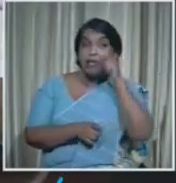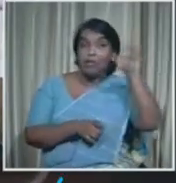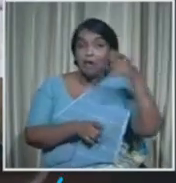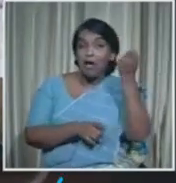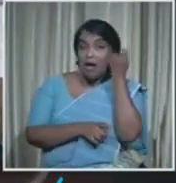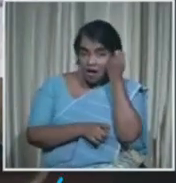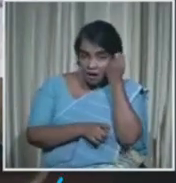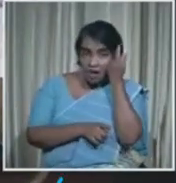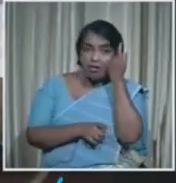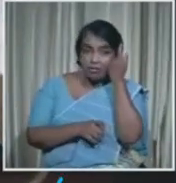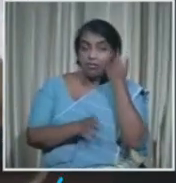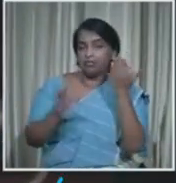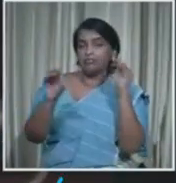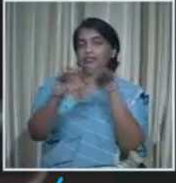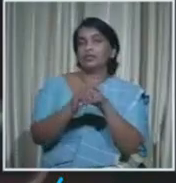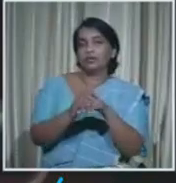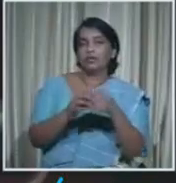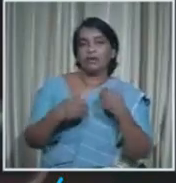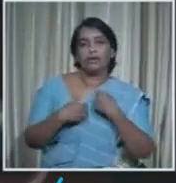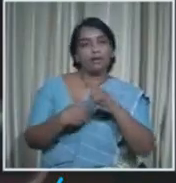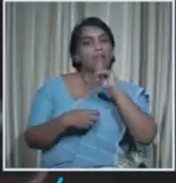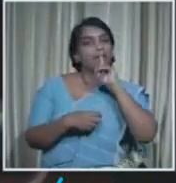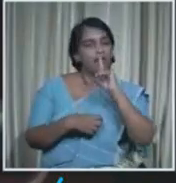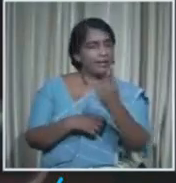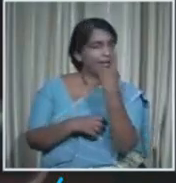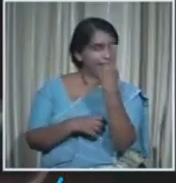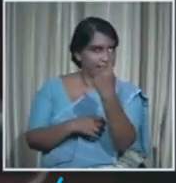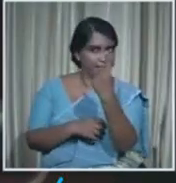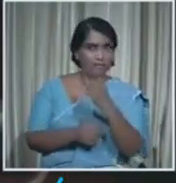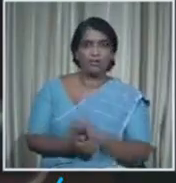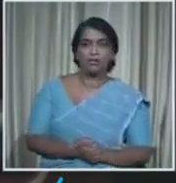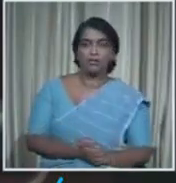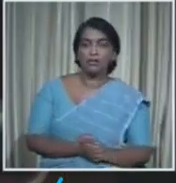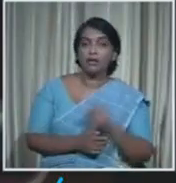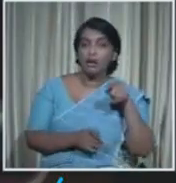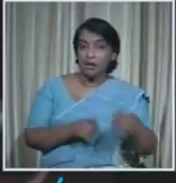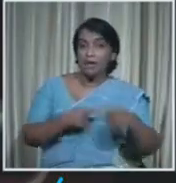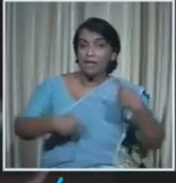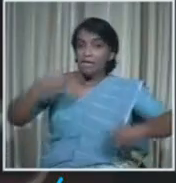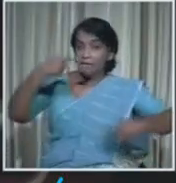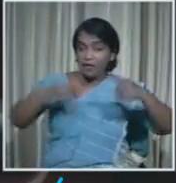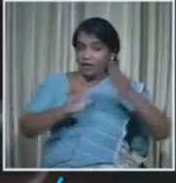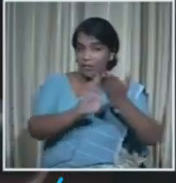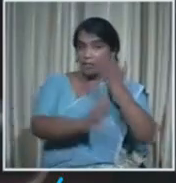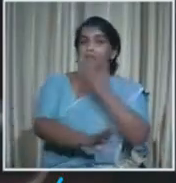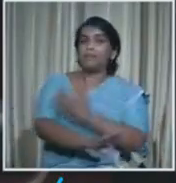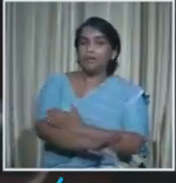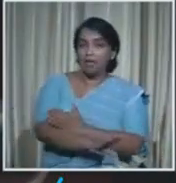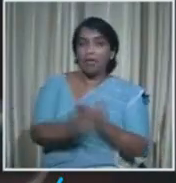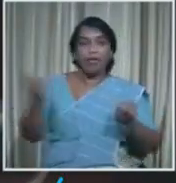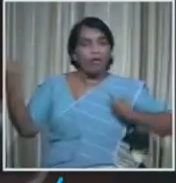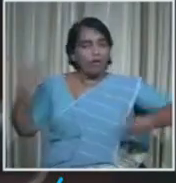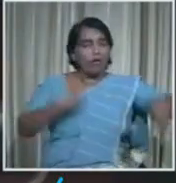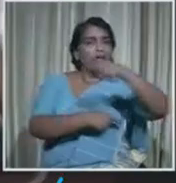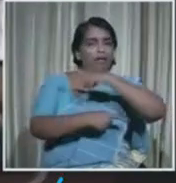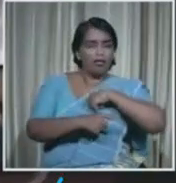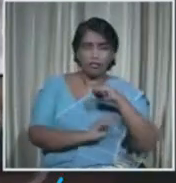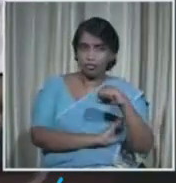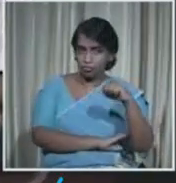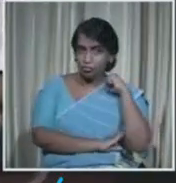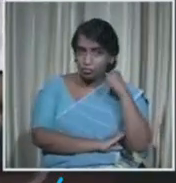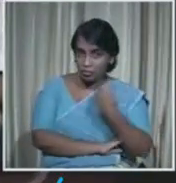මතය නියෝජනය කරන්න මම යෝජනා කරන එක දෙයක් මේ විවාදයට ඉස්සෙල්ලා අපි හැමෝටම කොන්දක්